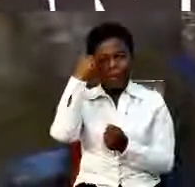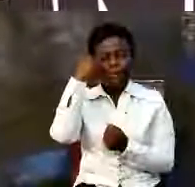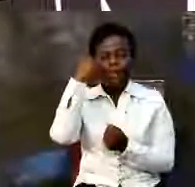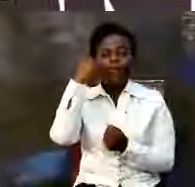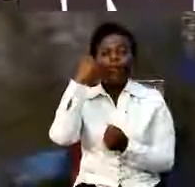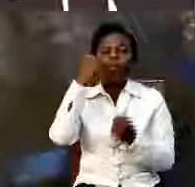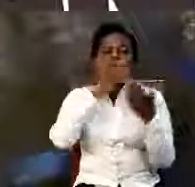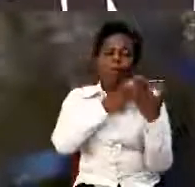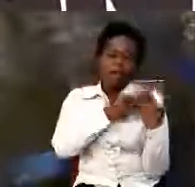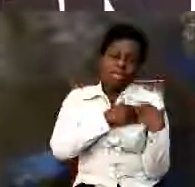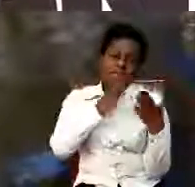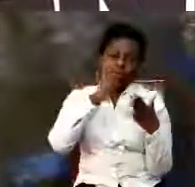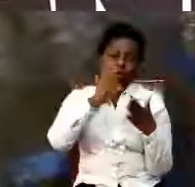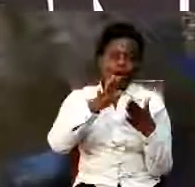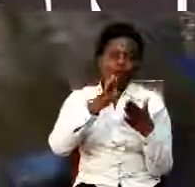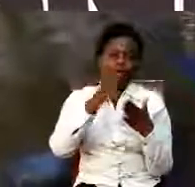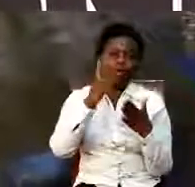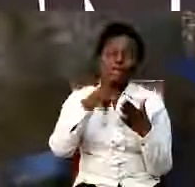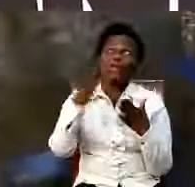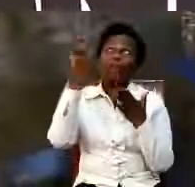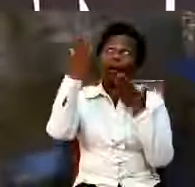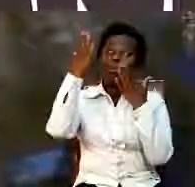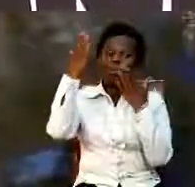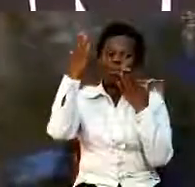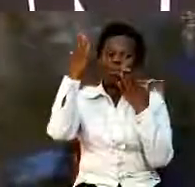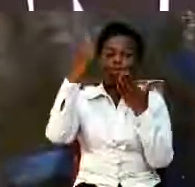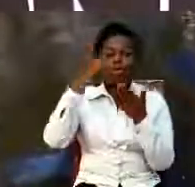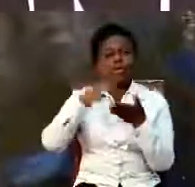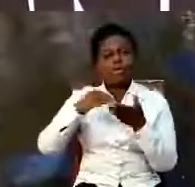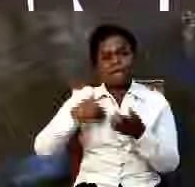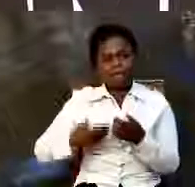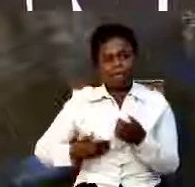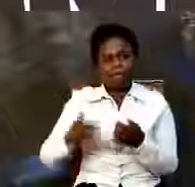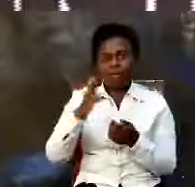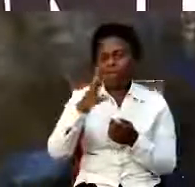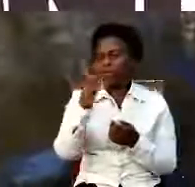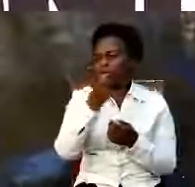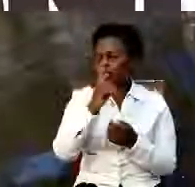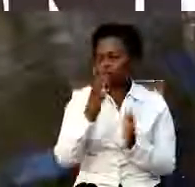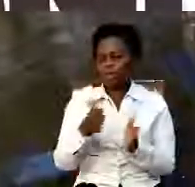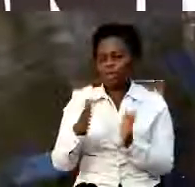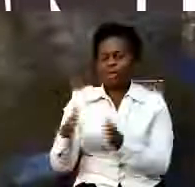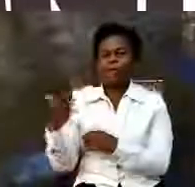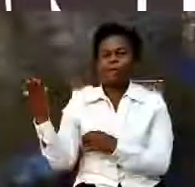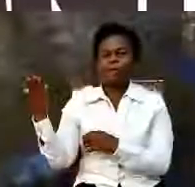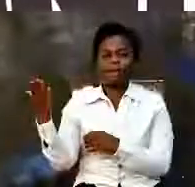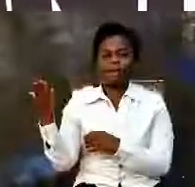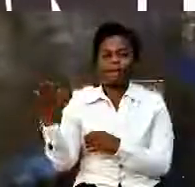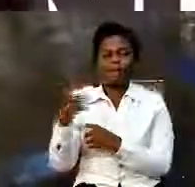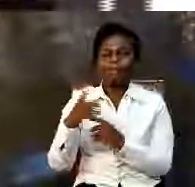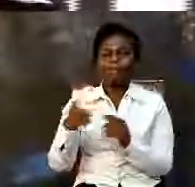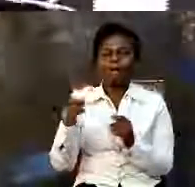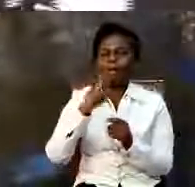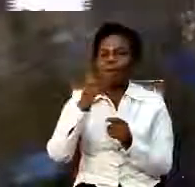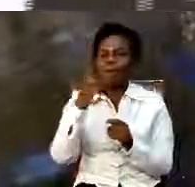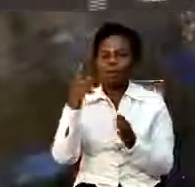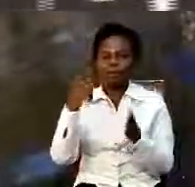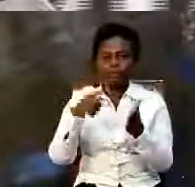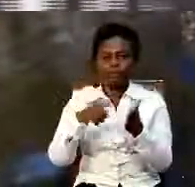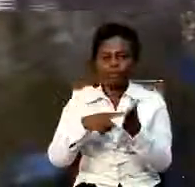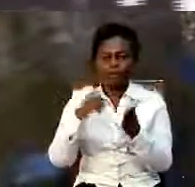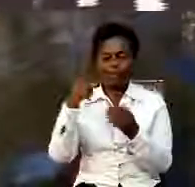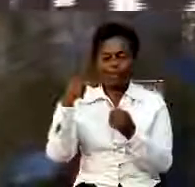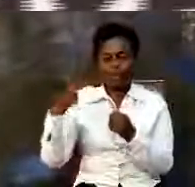wajibu wako ni kwa Mungu na kwa nani? Na kwa mke wako, sio kwa wanadamu wengine. Kama ulivyo mfano ule wa